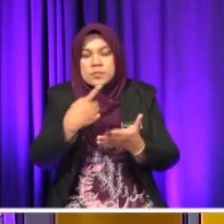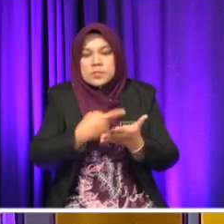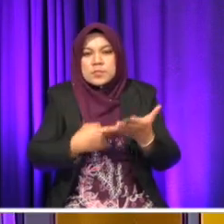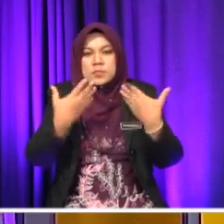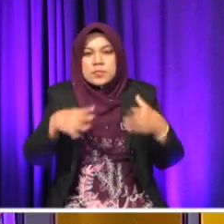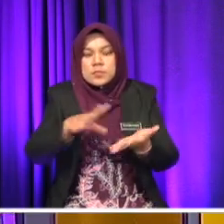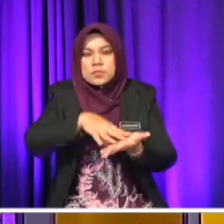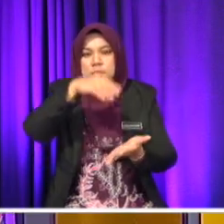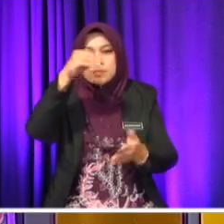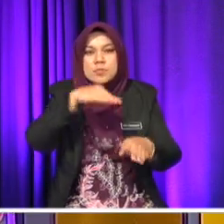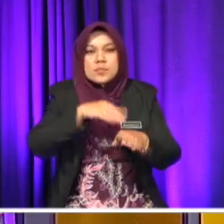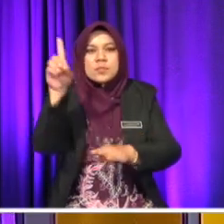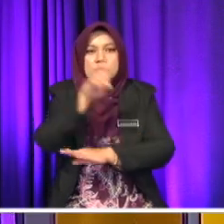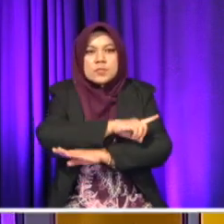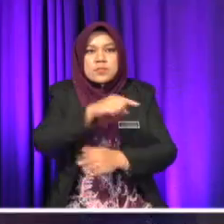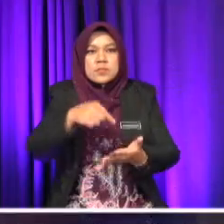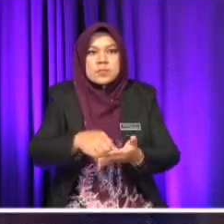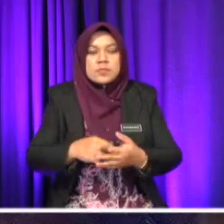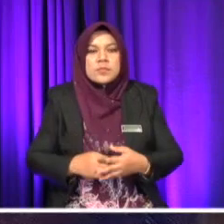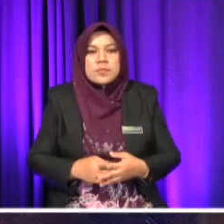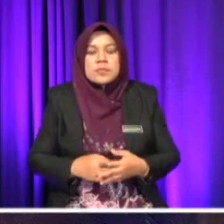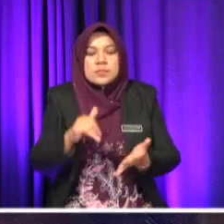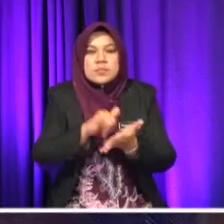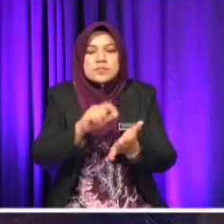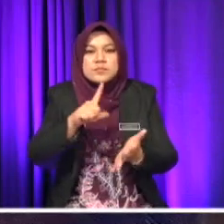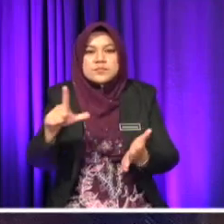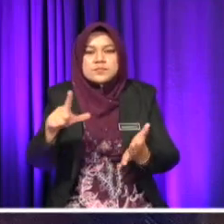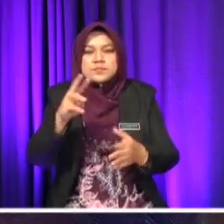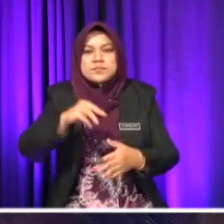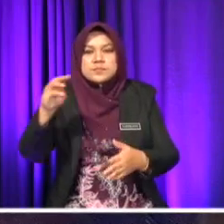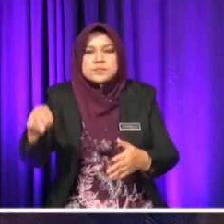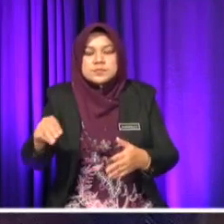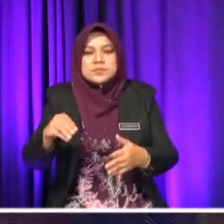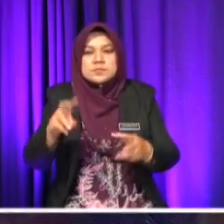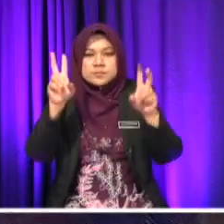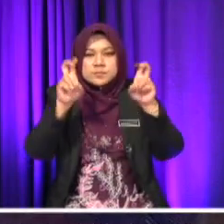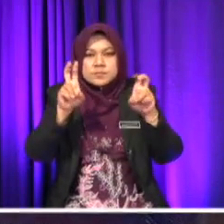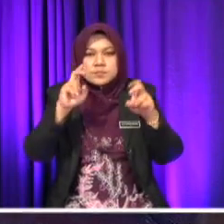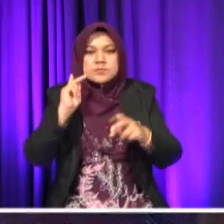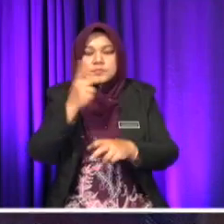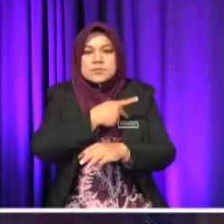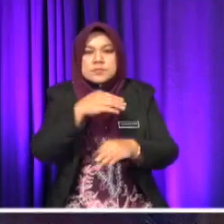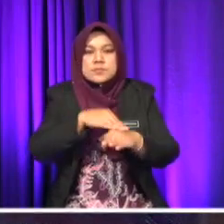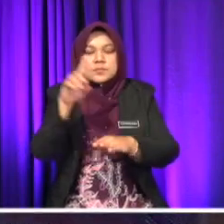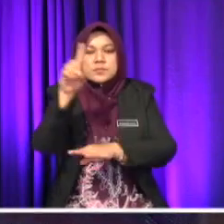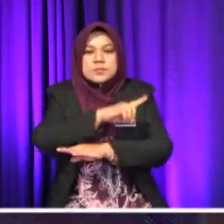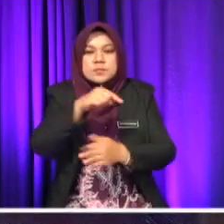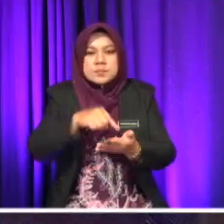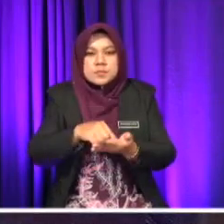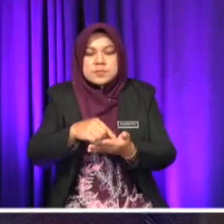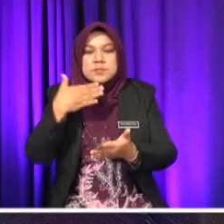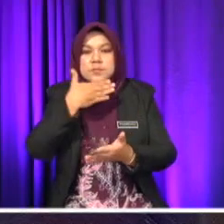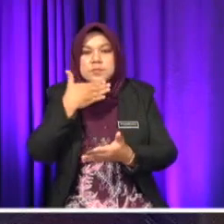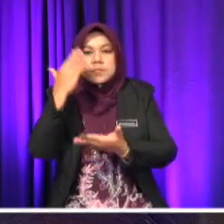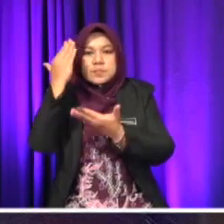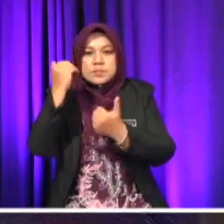dipelajari pada hari ini rumusan daripada tentang topik kita hari ini beliau harapan negara